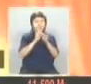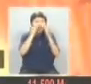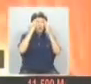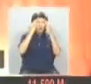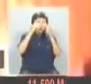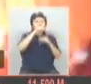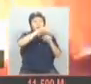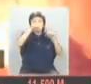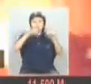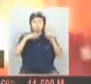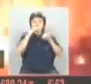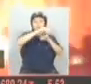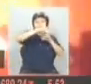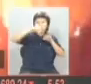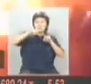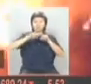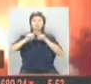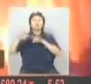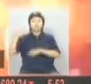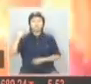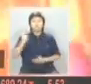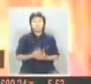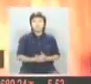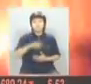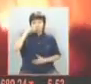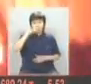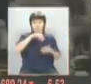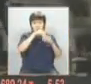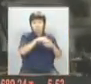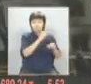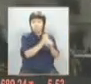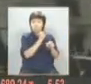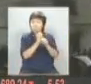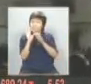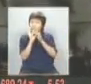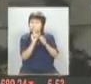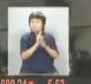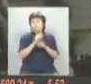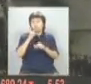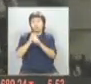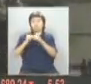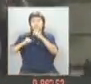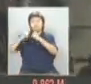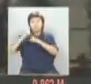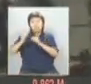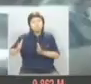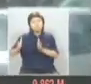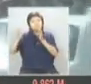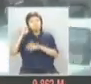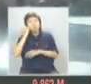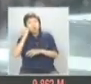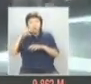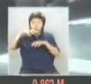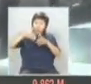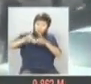มีเหตุประทะดุนแรงะมีรายงานไยจำนวนมากนั้นส่วนใหญ่ทำงานในประเภทกิจการเก่สรางซึสัญญาการจ้างงาน